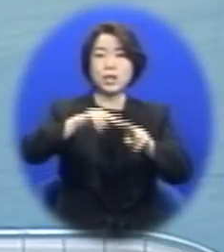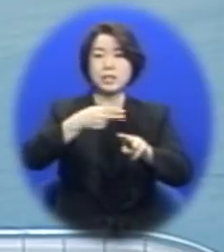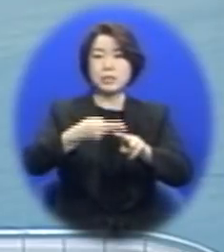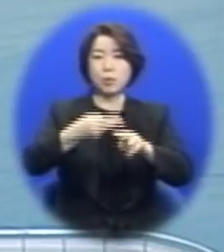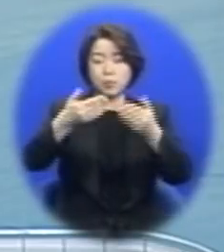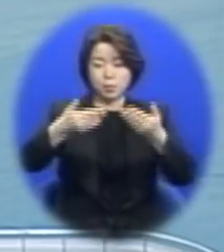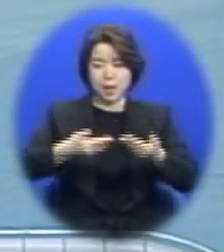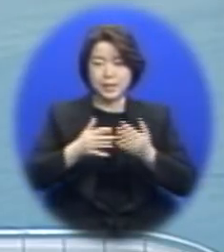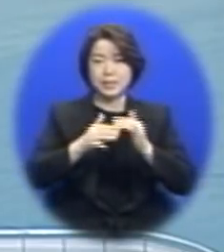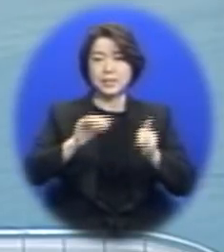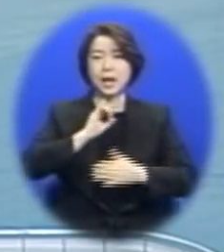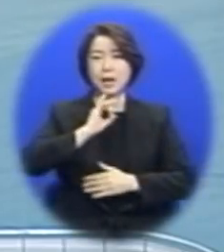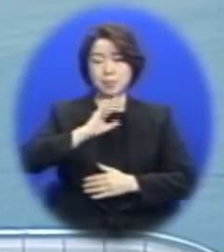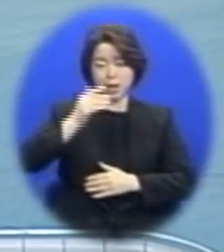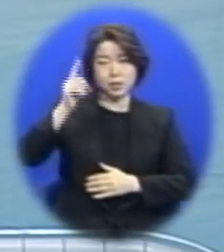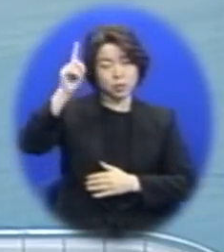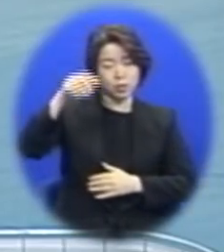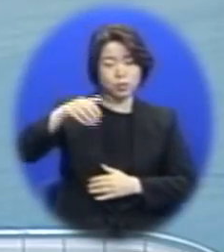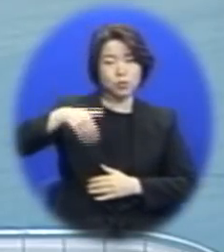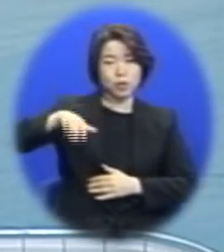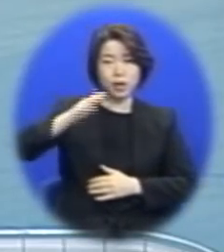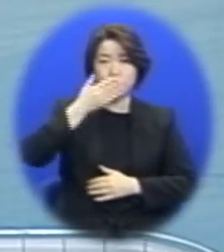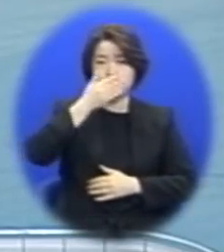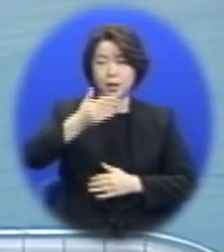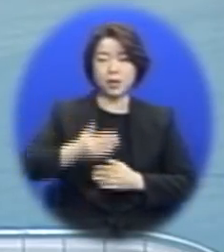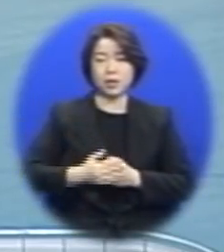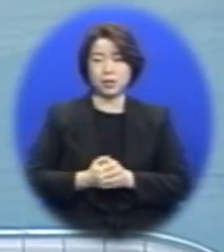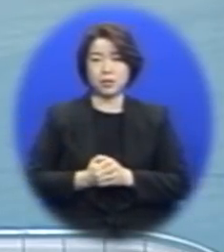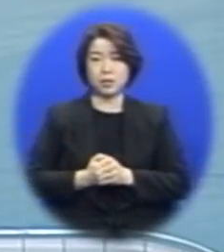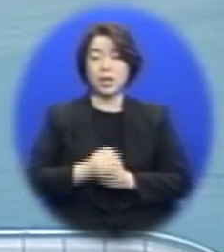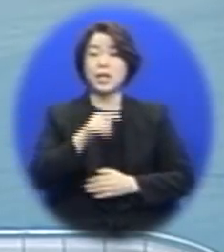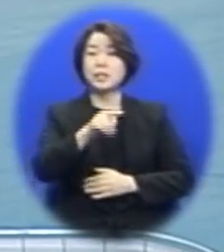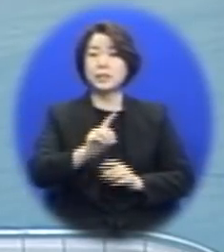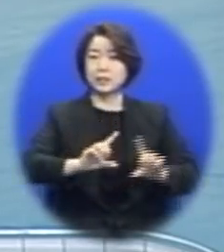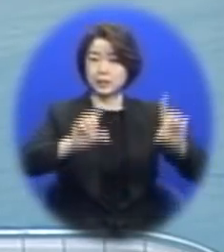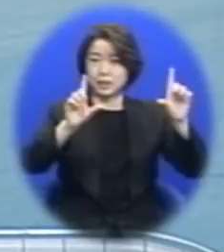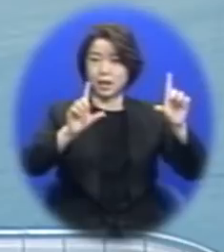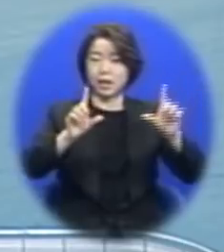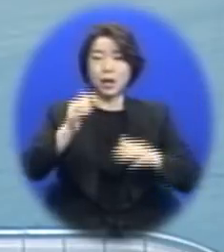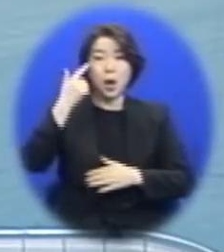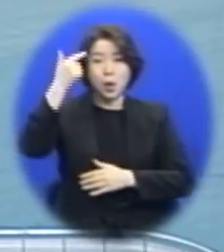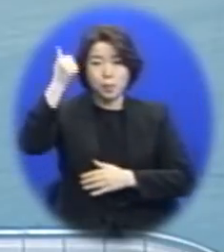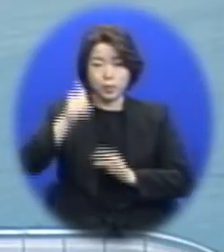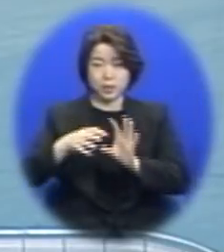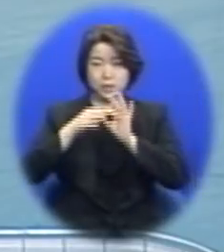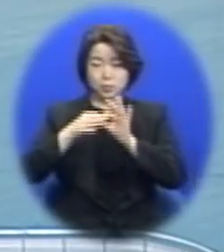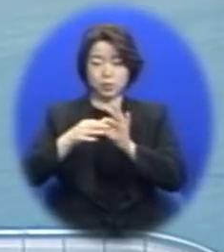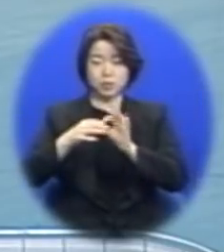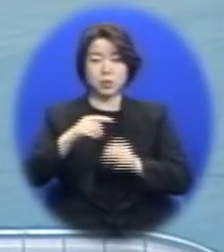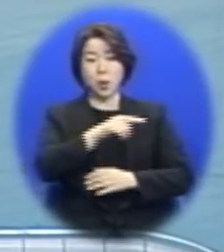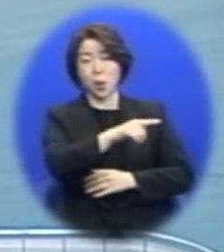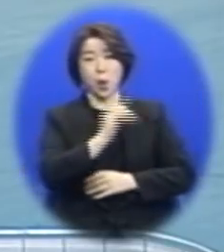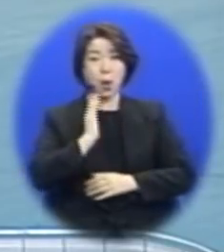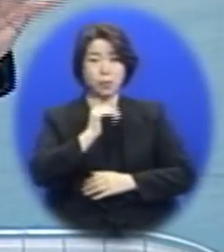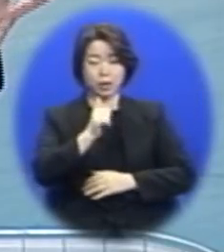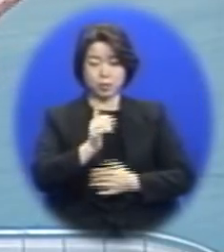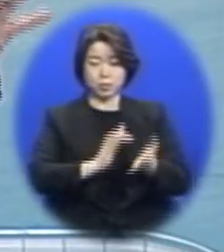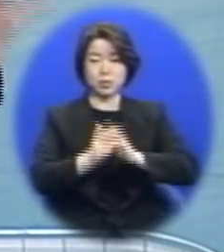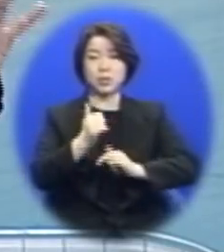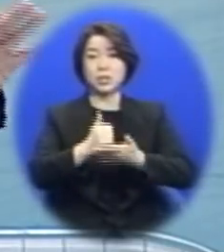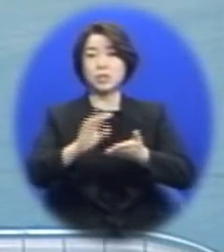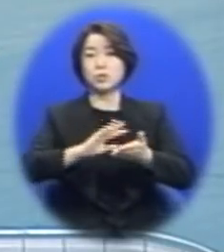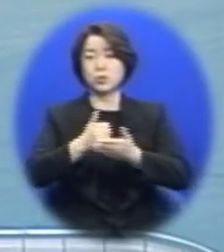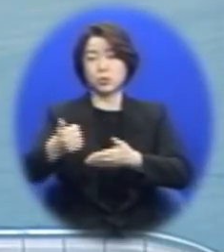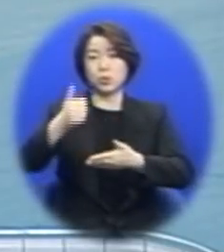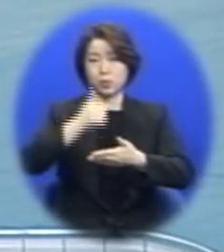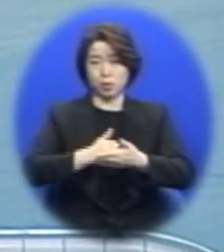갑니다. 그리고 그날 빌리 그레이엄 목사님을 통해서 예수님을 영접했습니다. 다시 한번. 그는 어릴 때부터